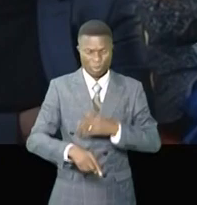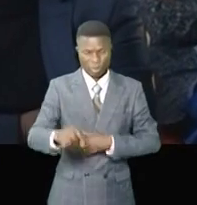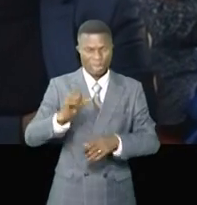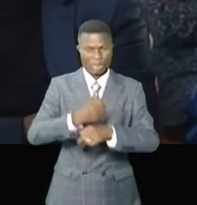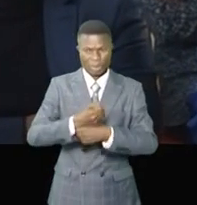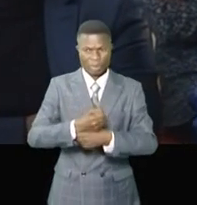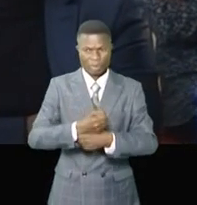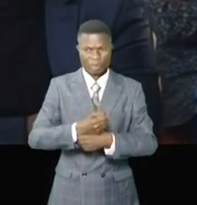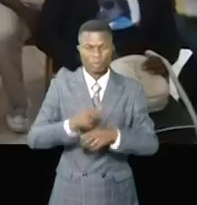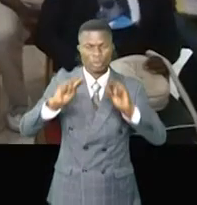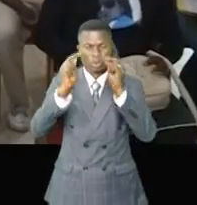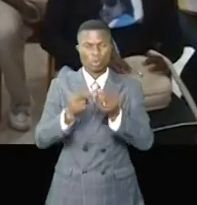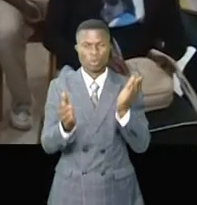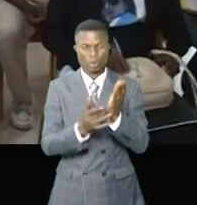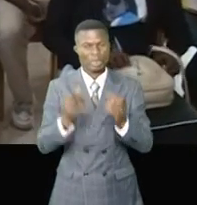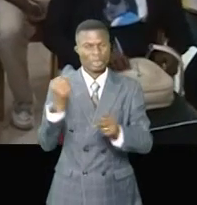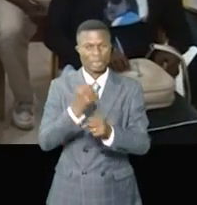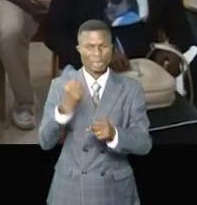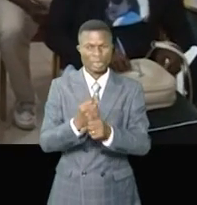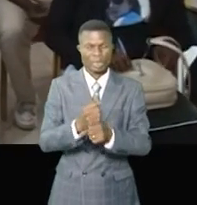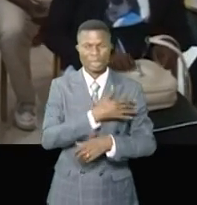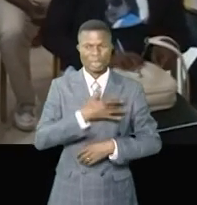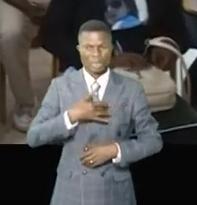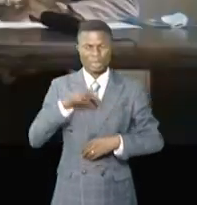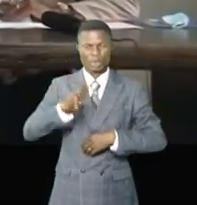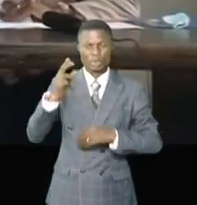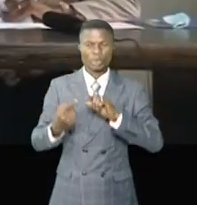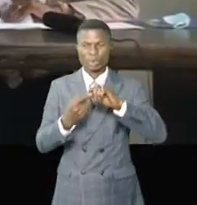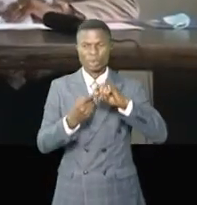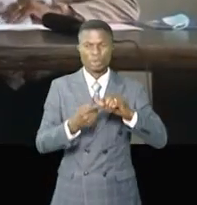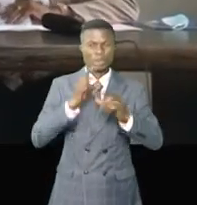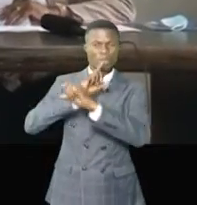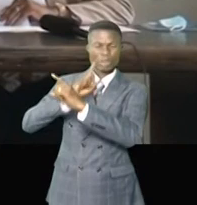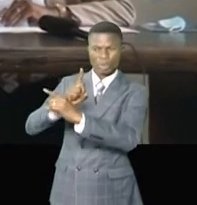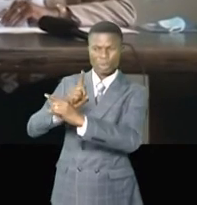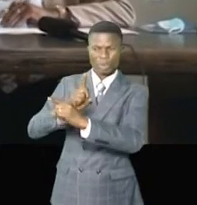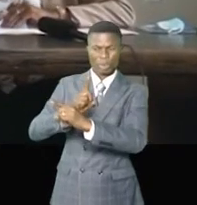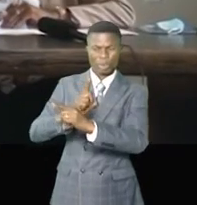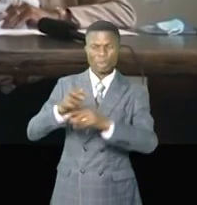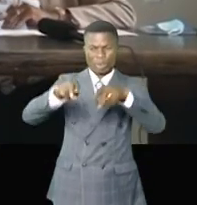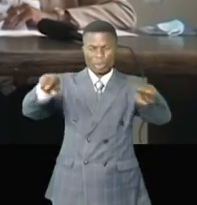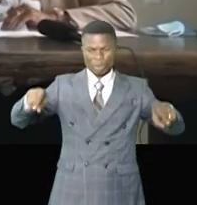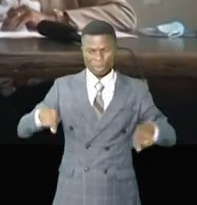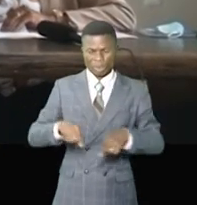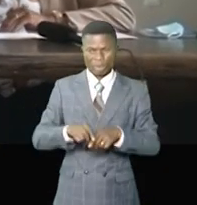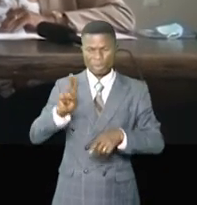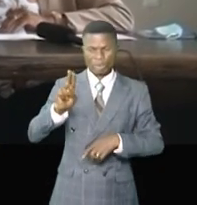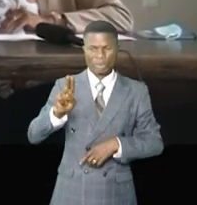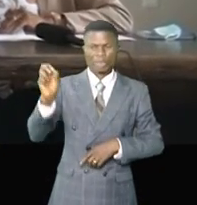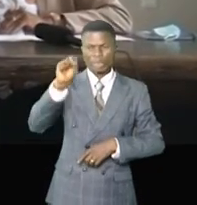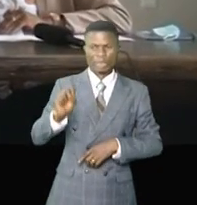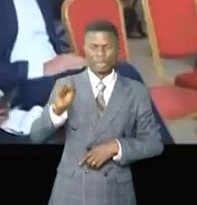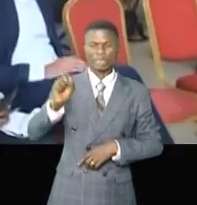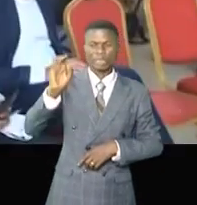créer la cellule technique opérationnelle dénommée Unité spéciale pour la protection de l'environnement USPE. À